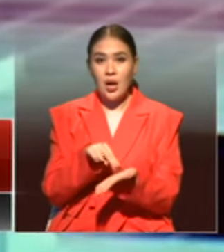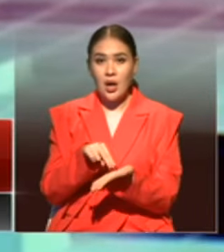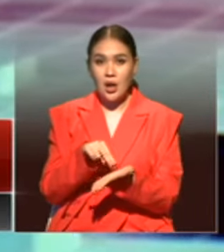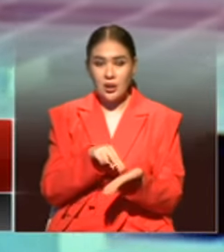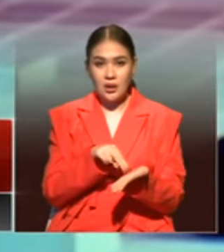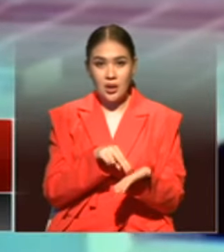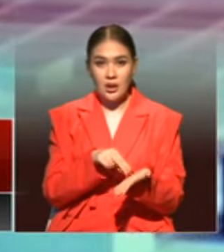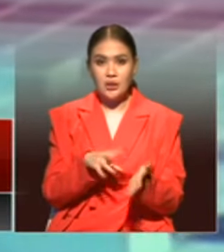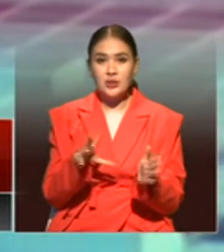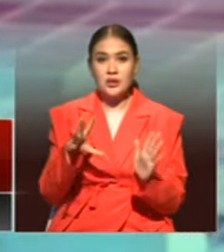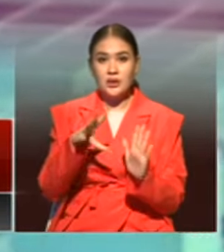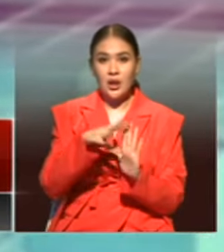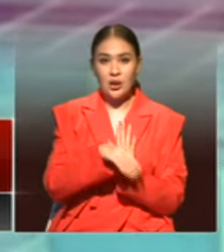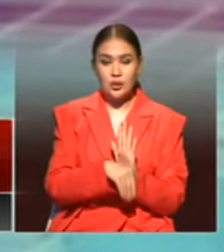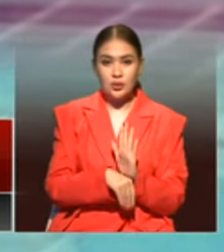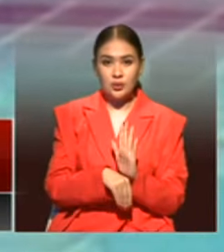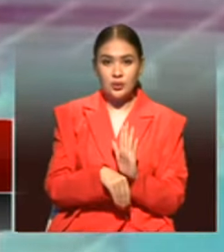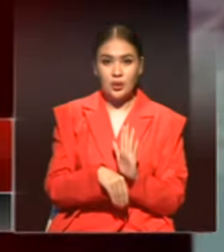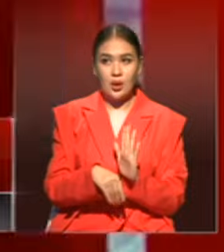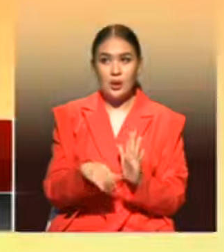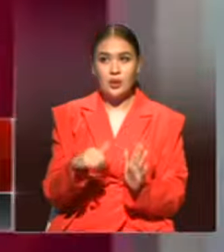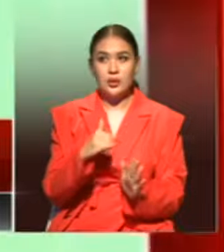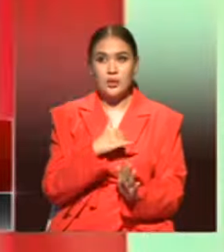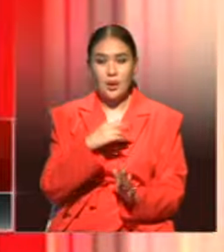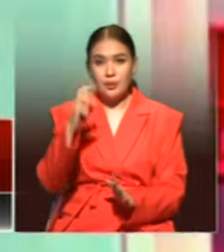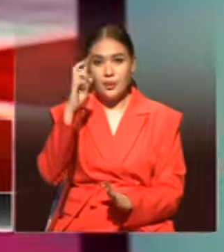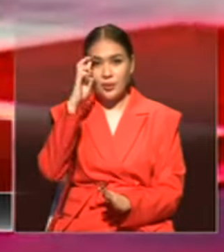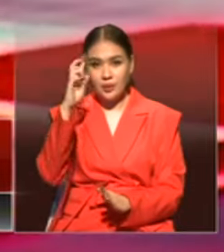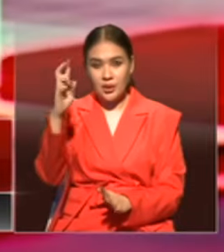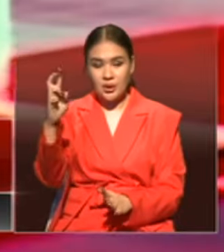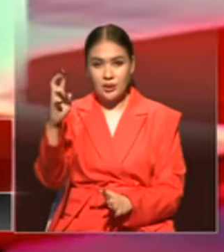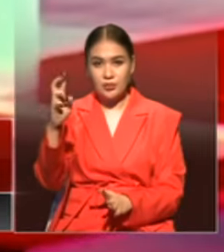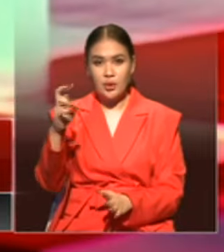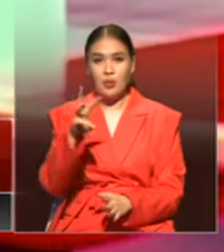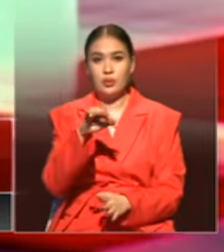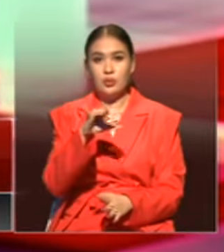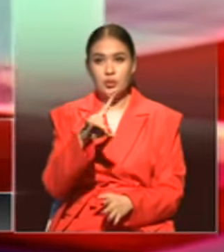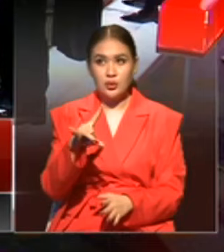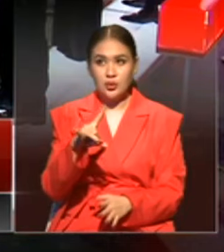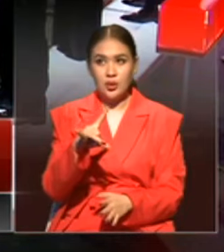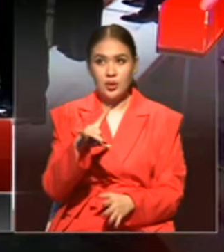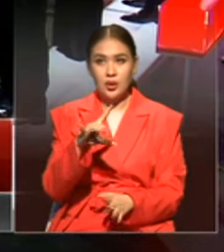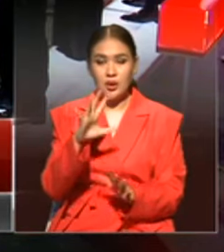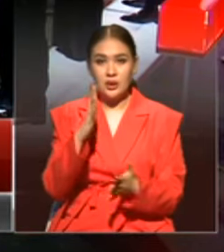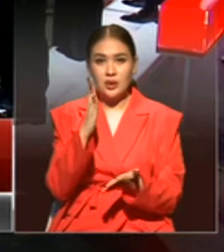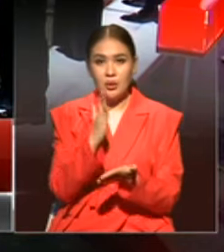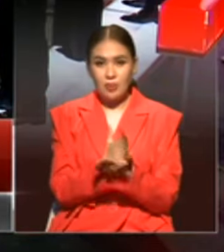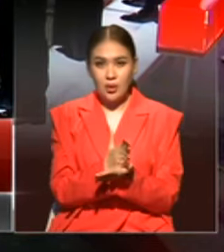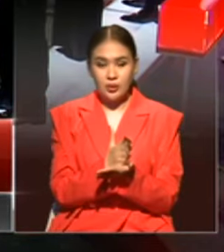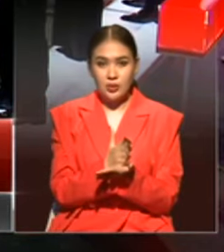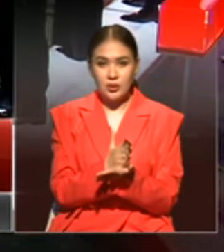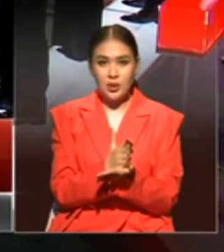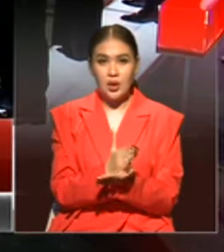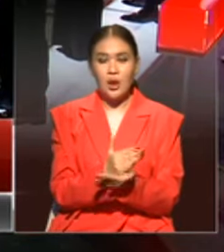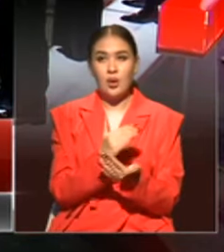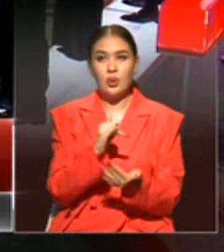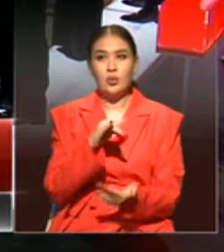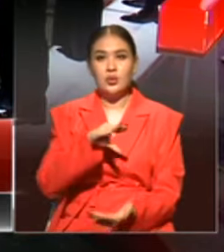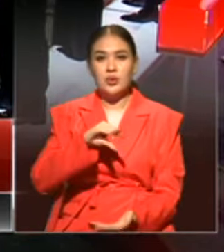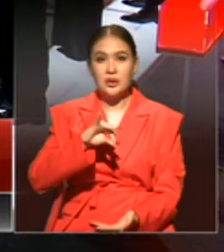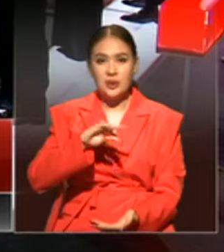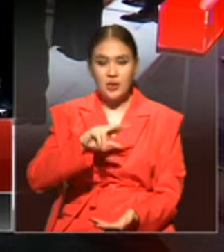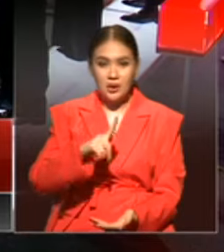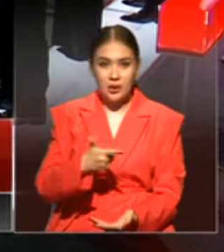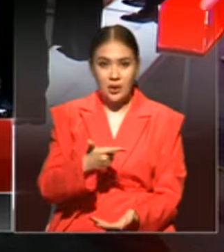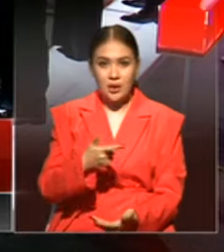утильдік салымның мемлекетімізді қоқыстанда отырған зауыттар, егер де соны